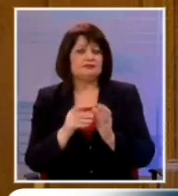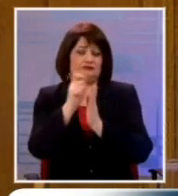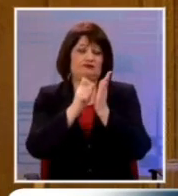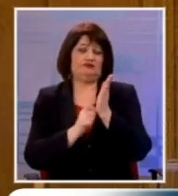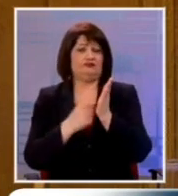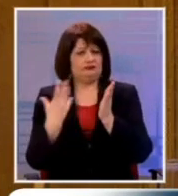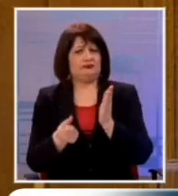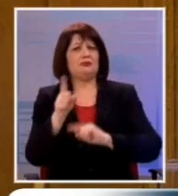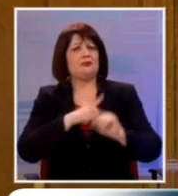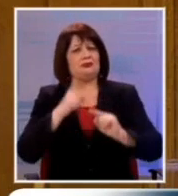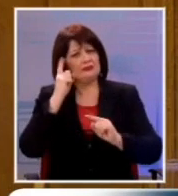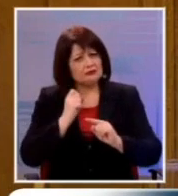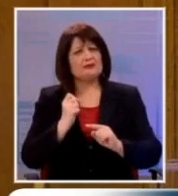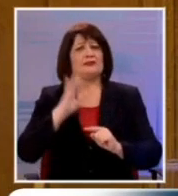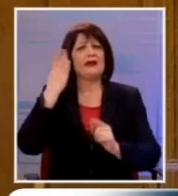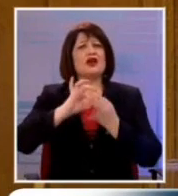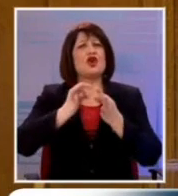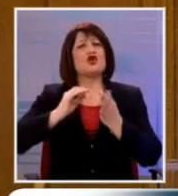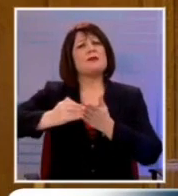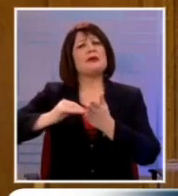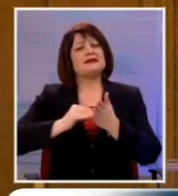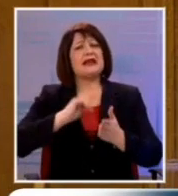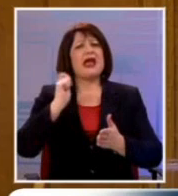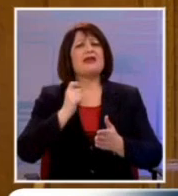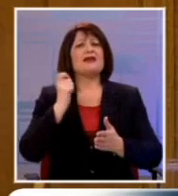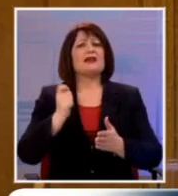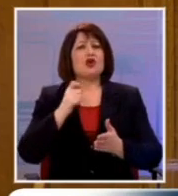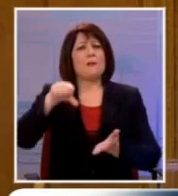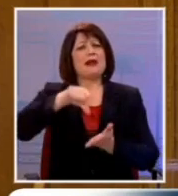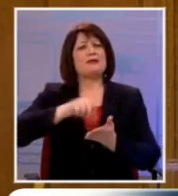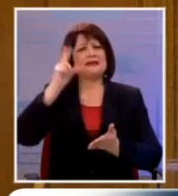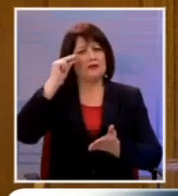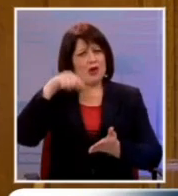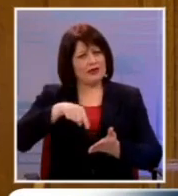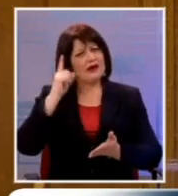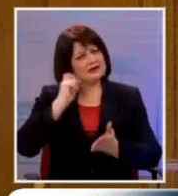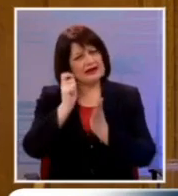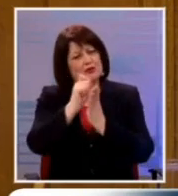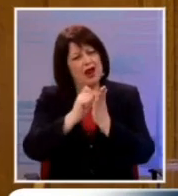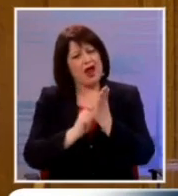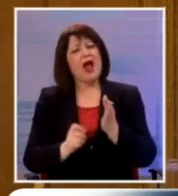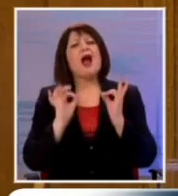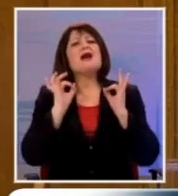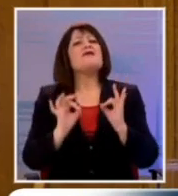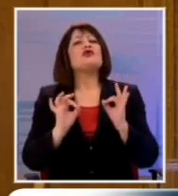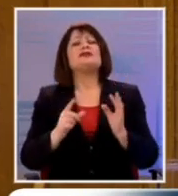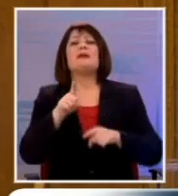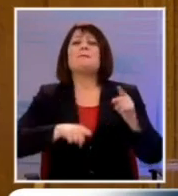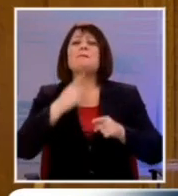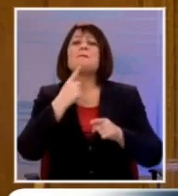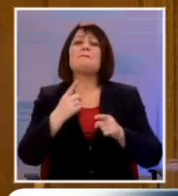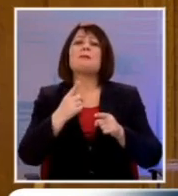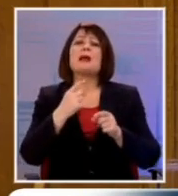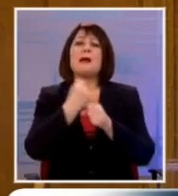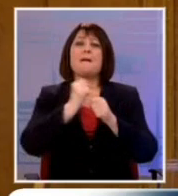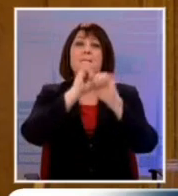και υπάρχουν στην Αρχαιολογική Υπηρεσία και στο Εθνικό Καποδιστριακό Πανεπιστήμιο Αθηνών. Χαρακτηριστικά αναφέρω τα